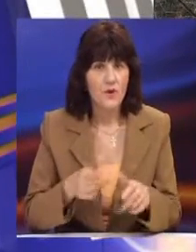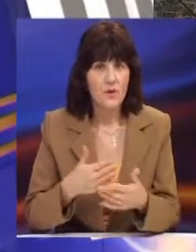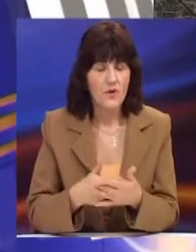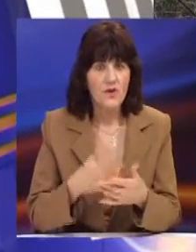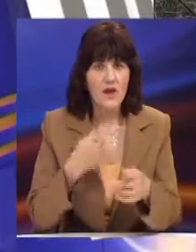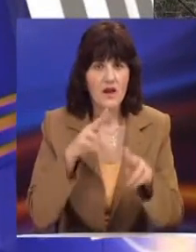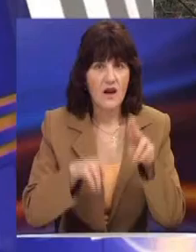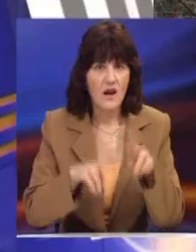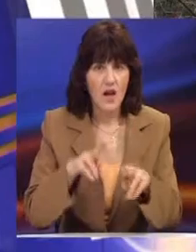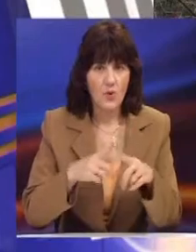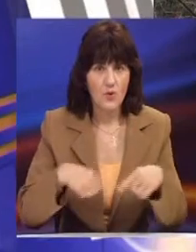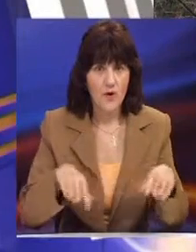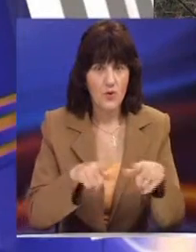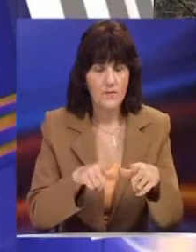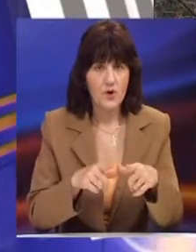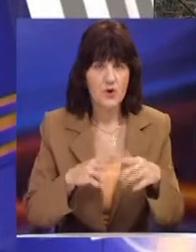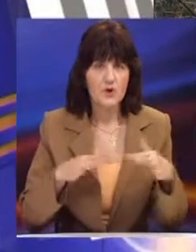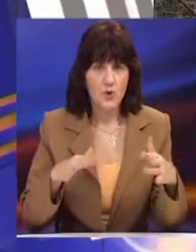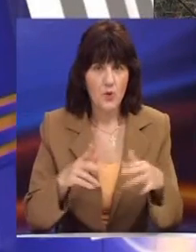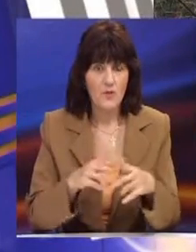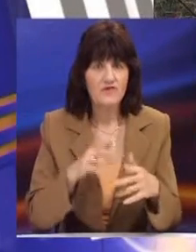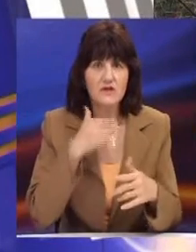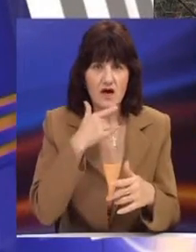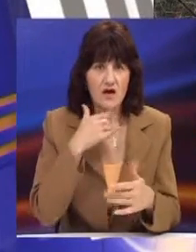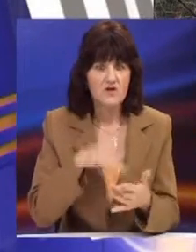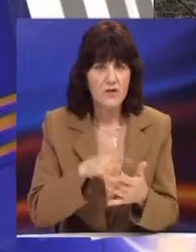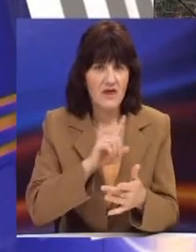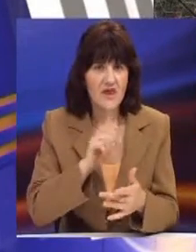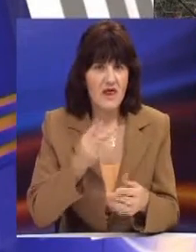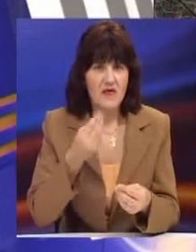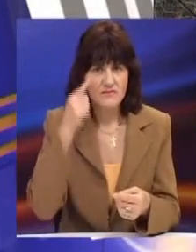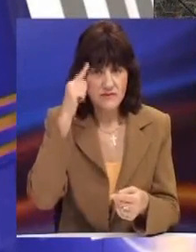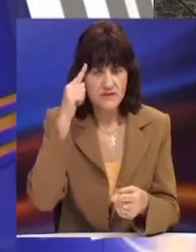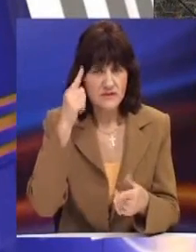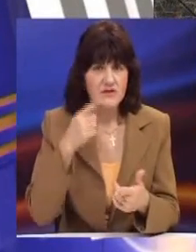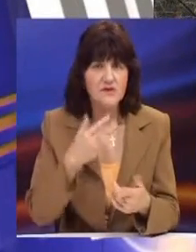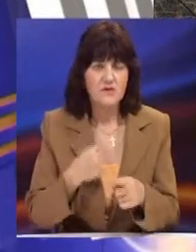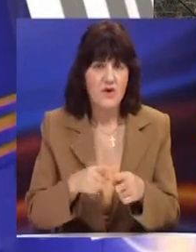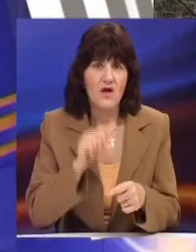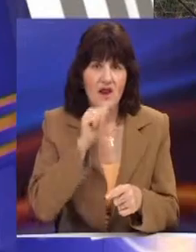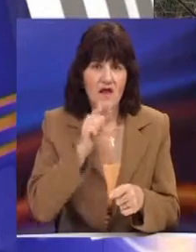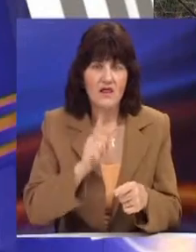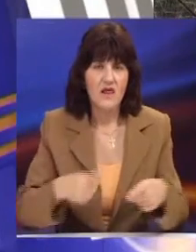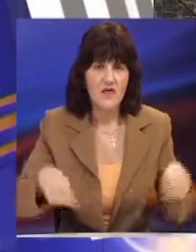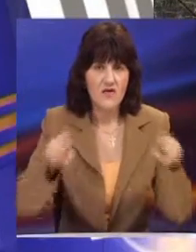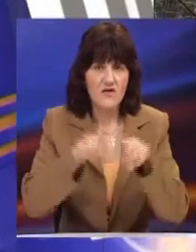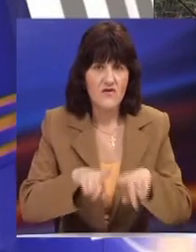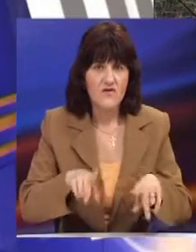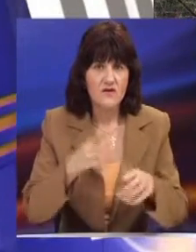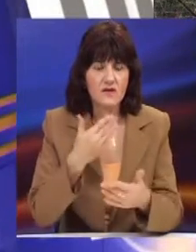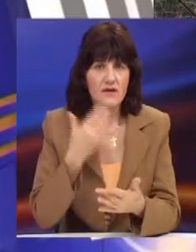ove skupove i da mladima kažemo da se nikada ne ponovi stradanja koja su od tih 15